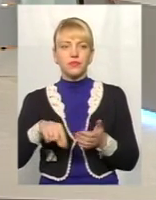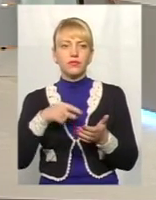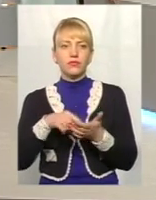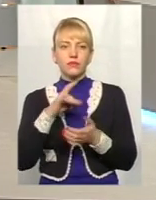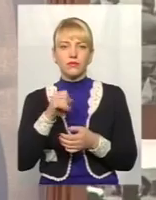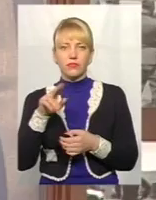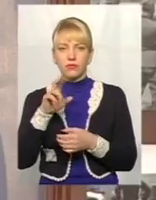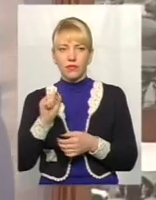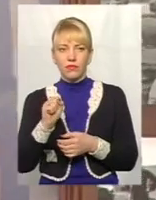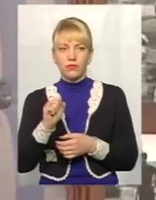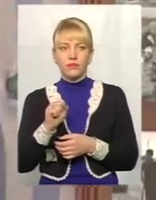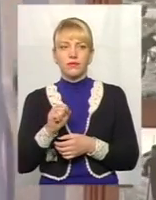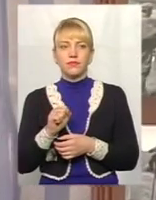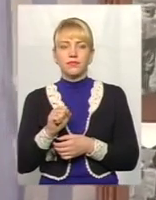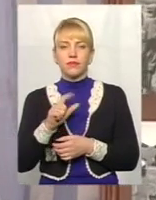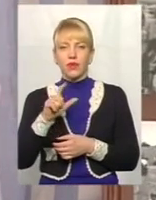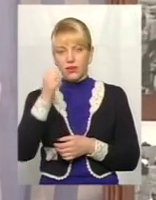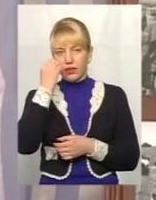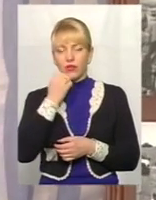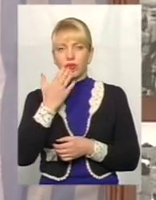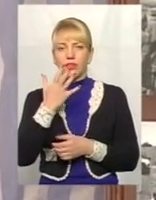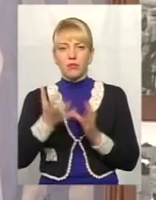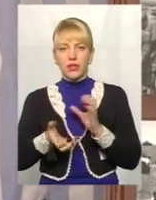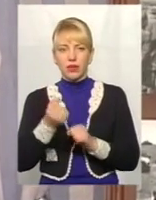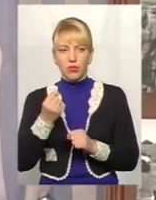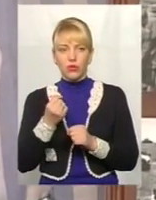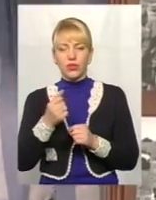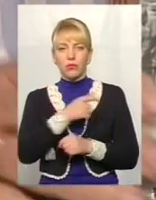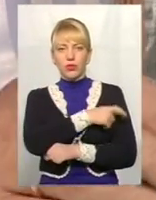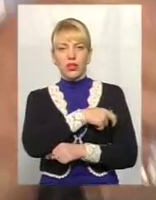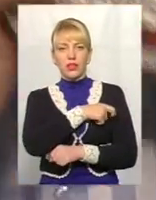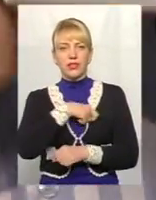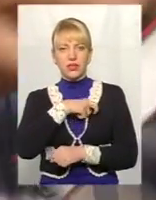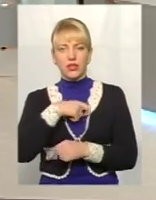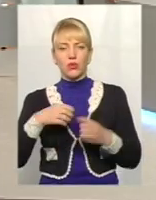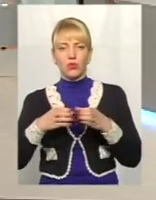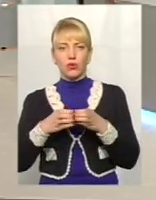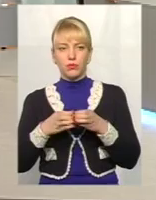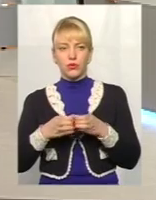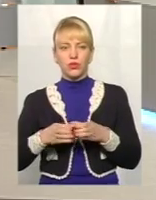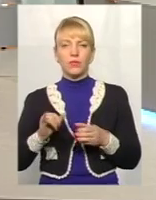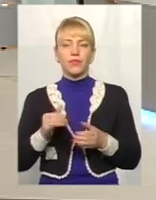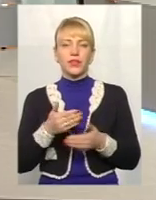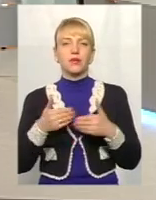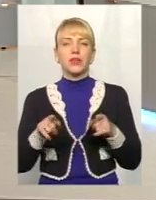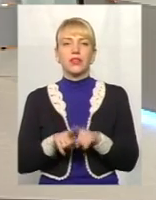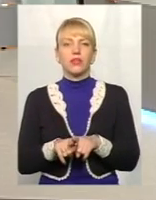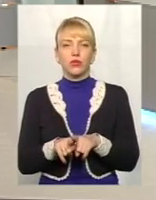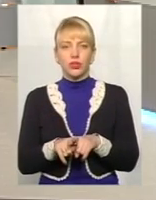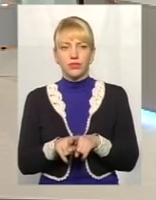рада, я дякую за підтримку депутатському корпусу, керівництву Красилівського району. І ми також